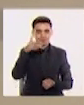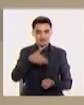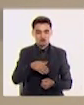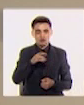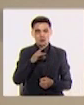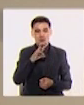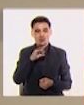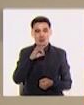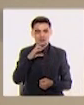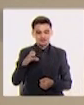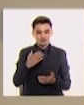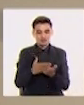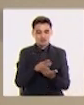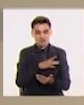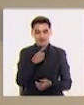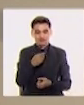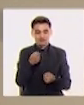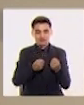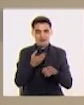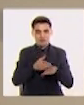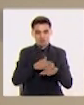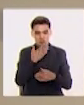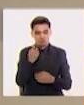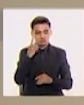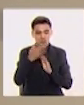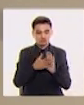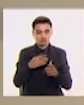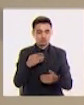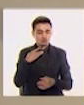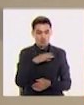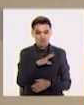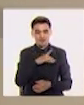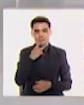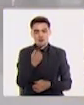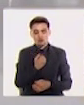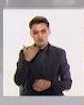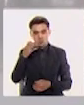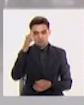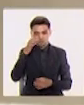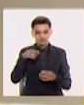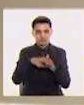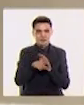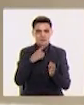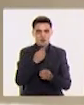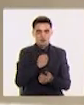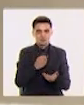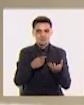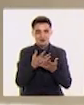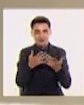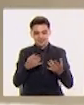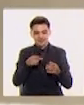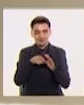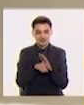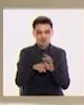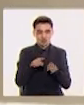рейс жасалды. Бұл дегеніміз бір ғана жүк көлігі емес екені түсінікті. Өйткені әскери ғылымға сәйкес қару-жарақты қорғау және